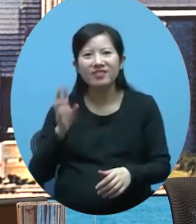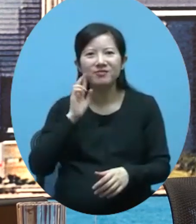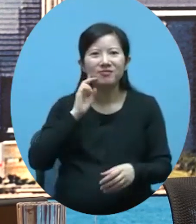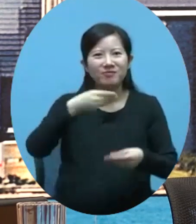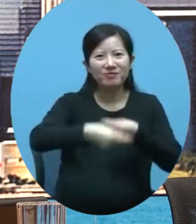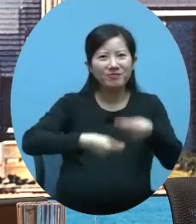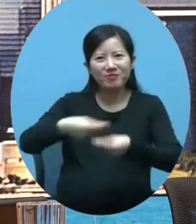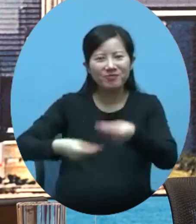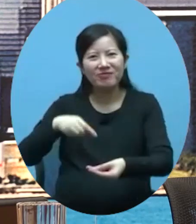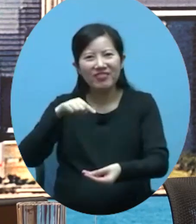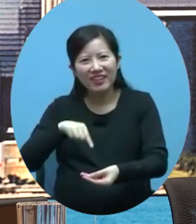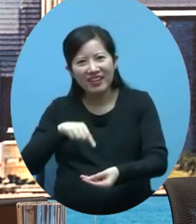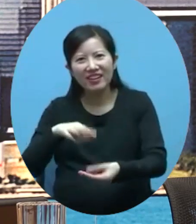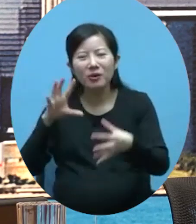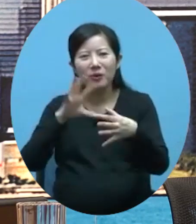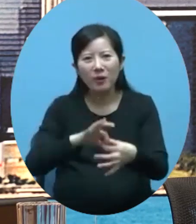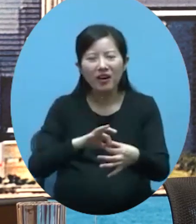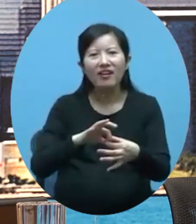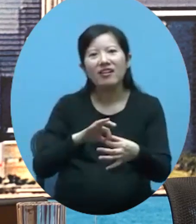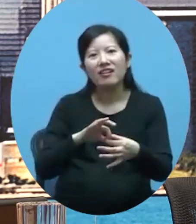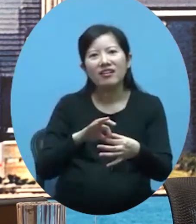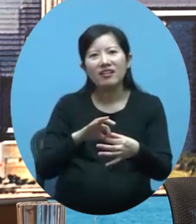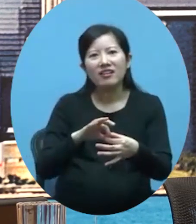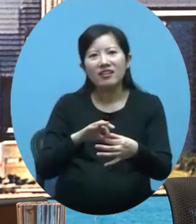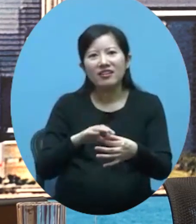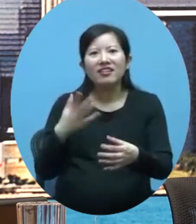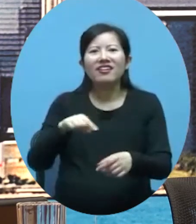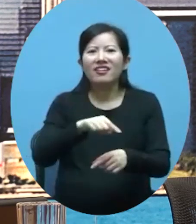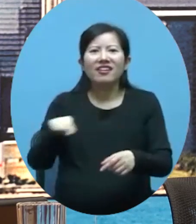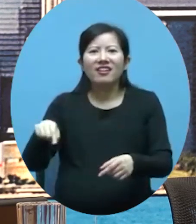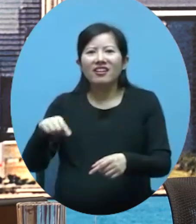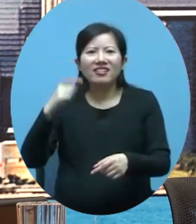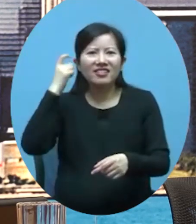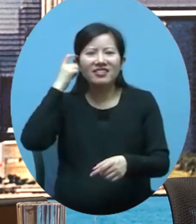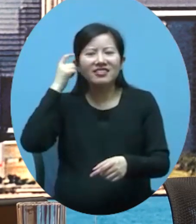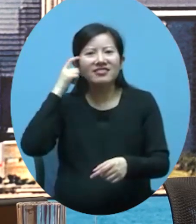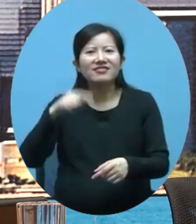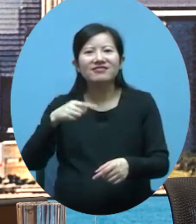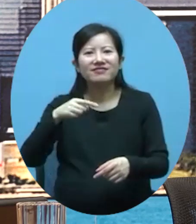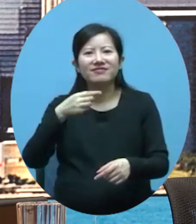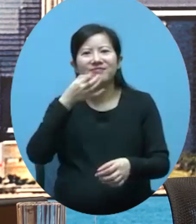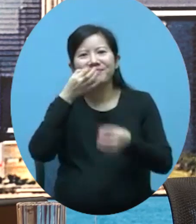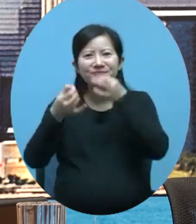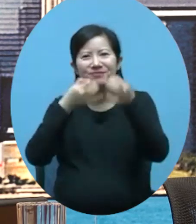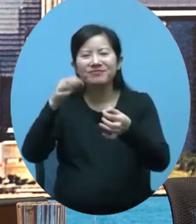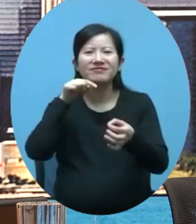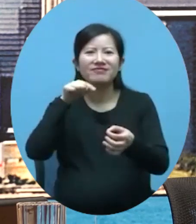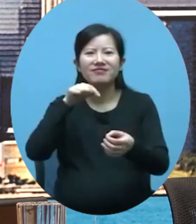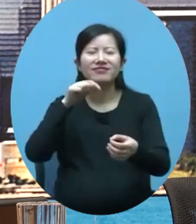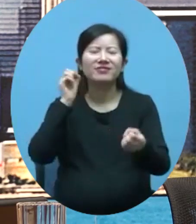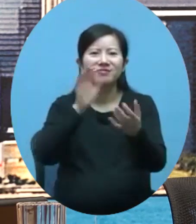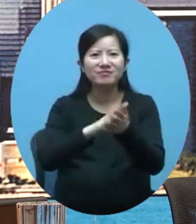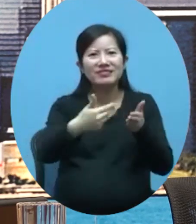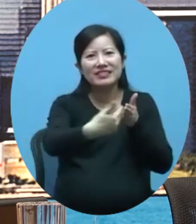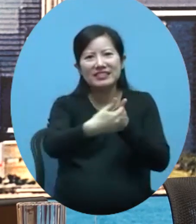性的問題那這個其實大家都聽了很多次這個病毒都是靠這個飛沫傳播和接觸傳